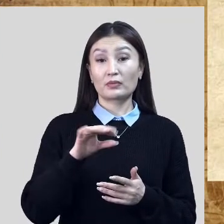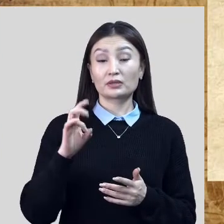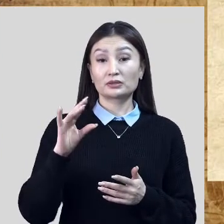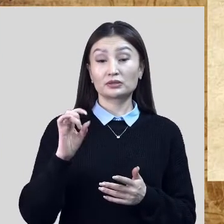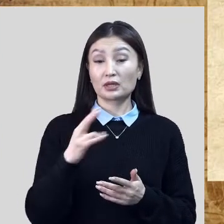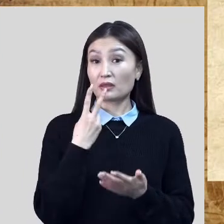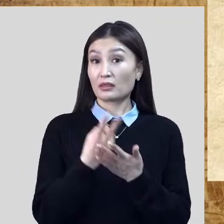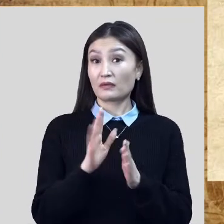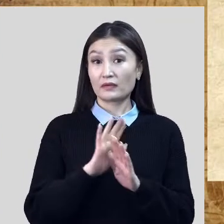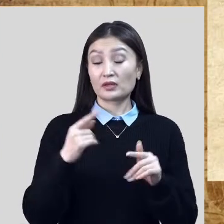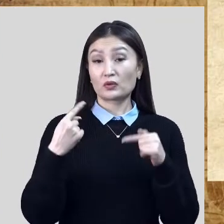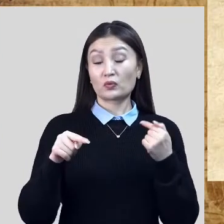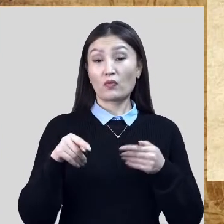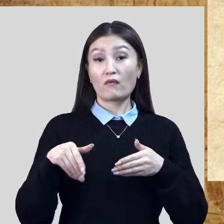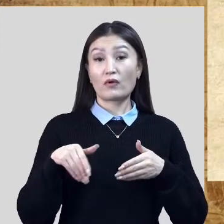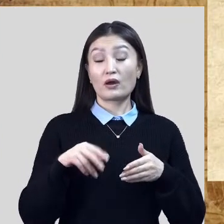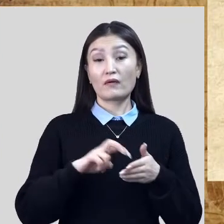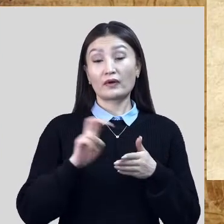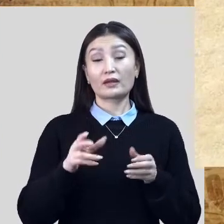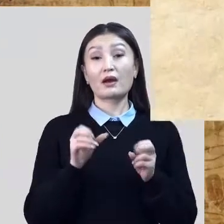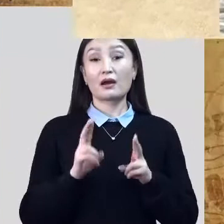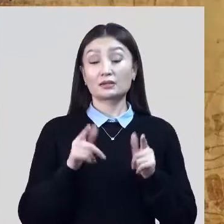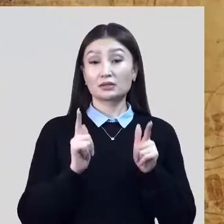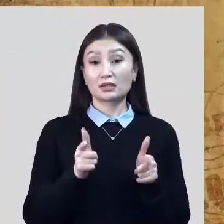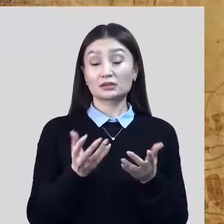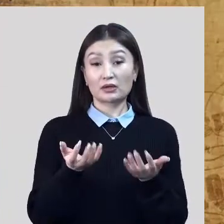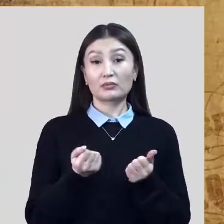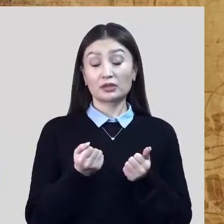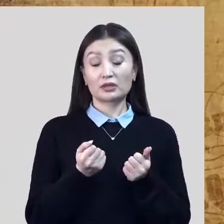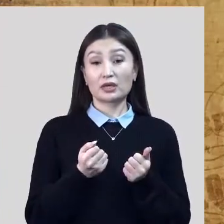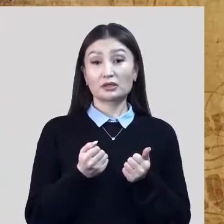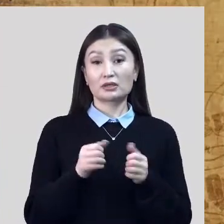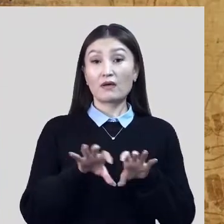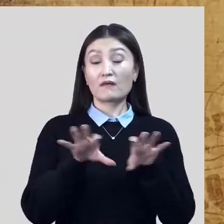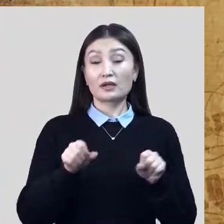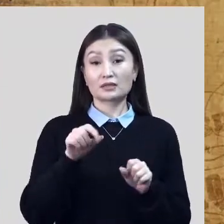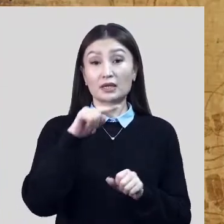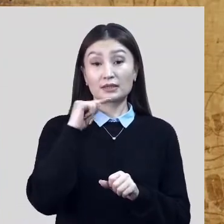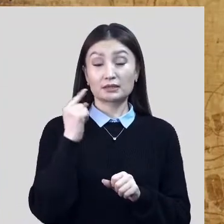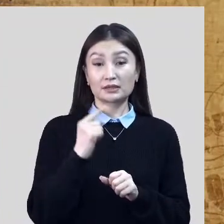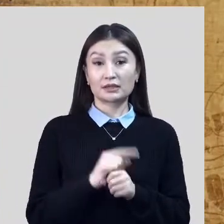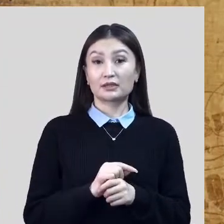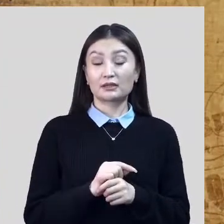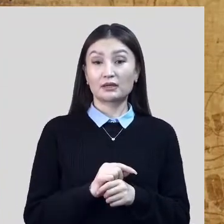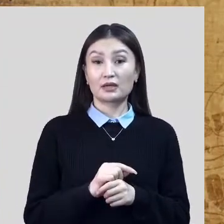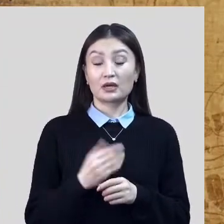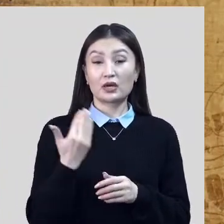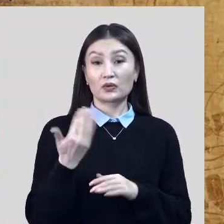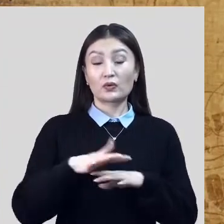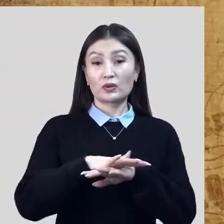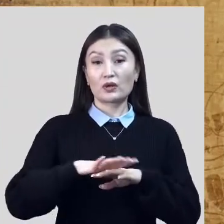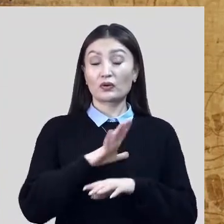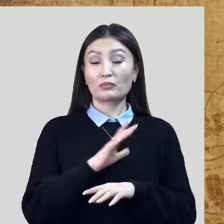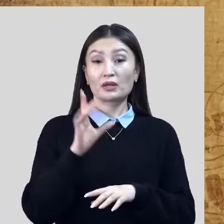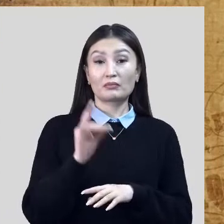Датка не видела иного выхода, как согласиться принять подданство России. В противном случае ее народ был